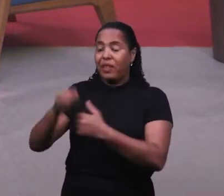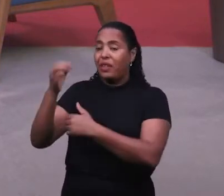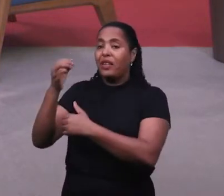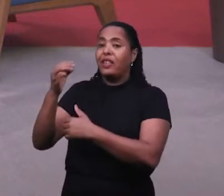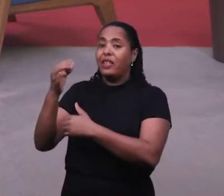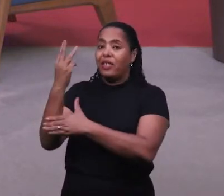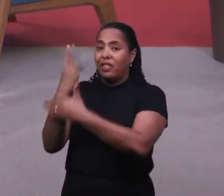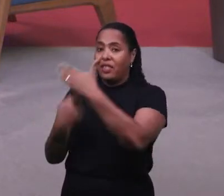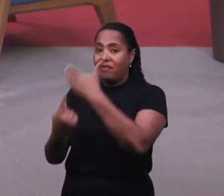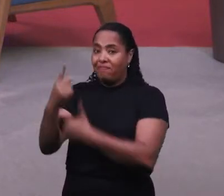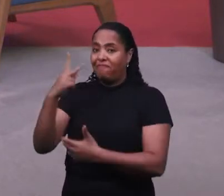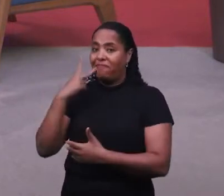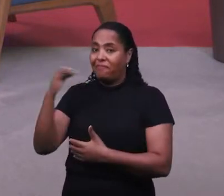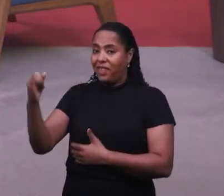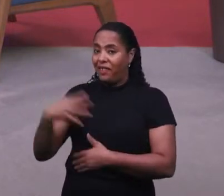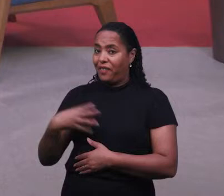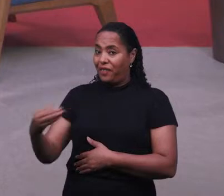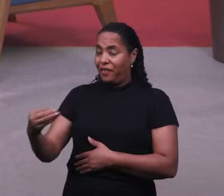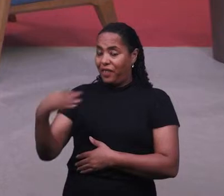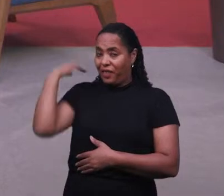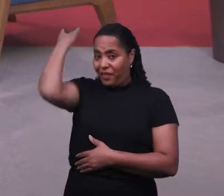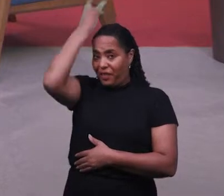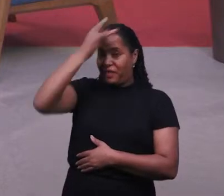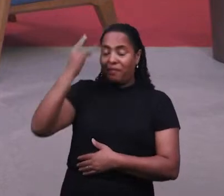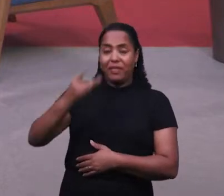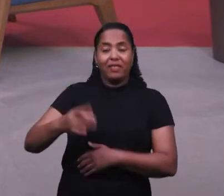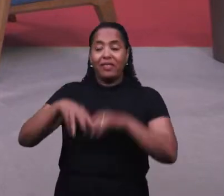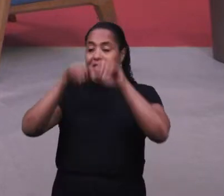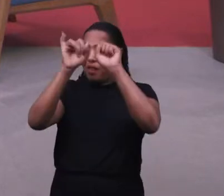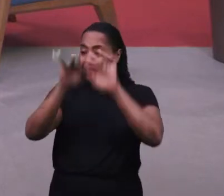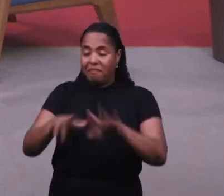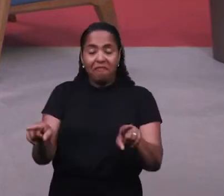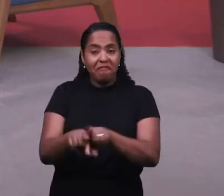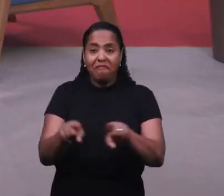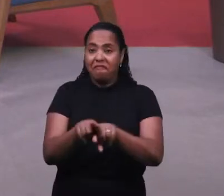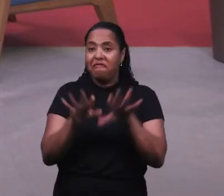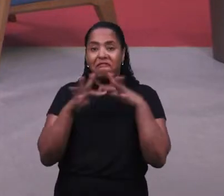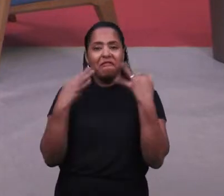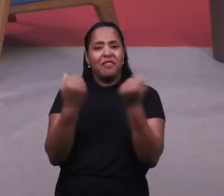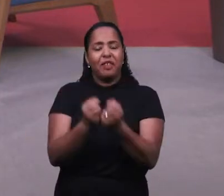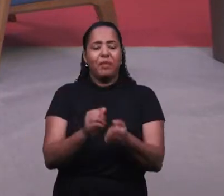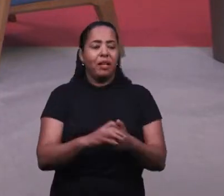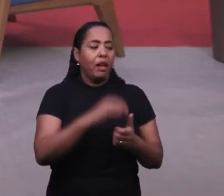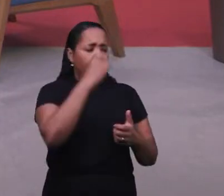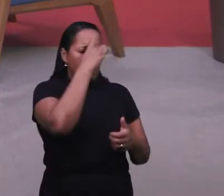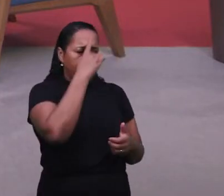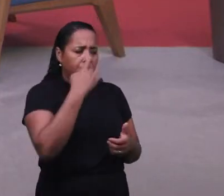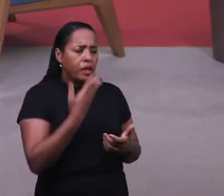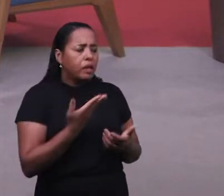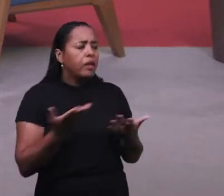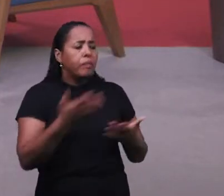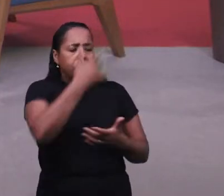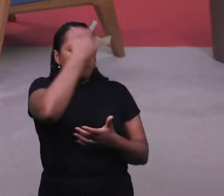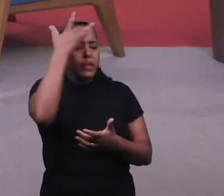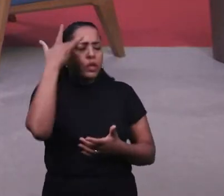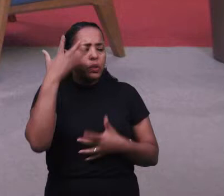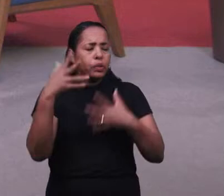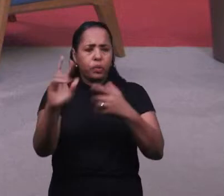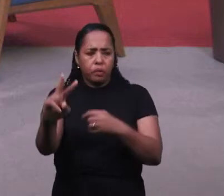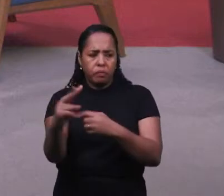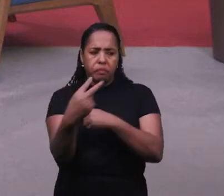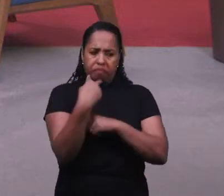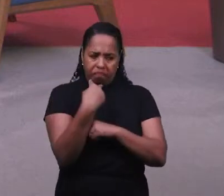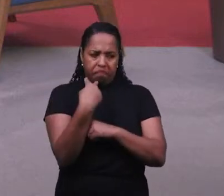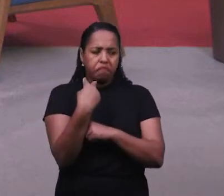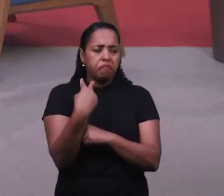Fils et du Saint-Esprit, c'est une bénédiction du Seigneur de votre vie, de votre famille. Et peut-être, Daniel, en ce moment, il y a des personnes